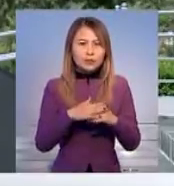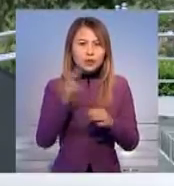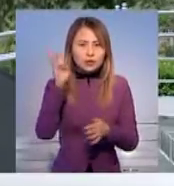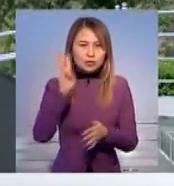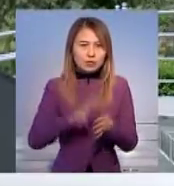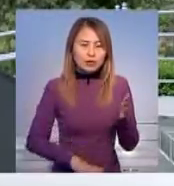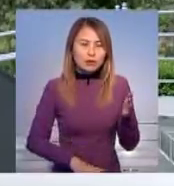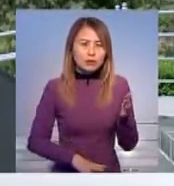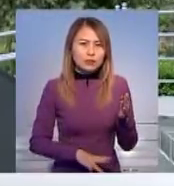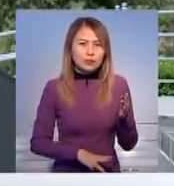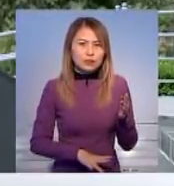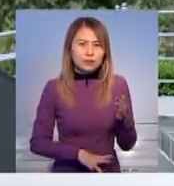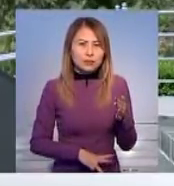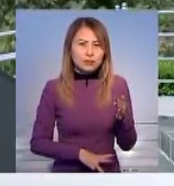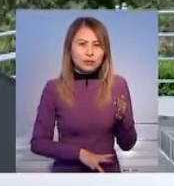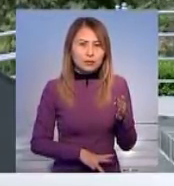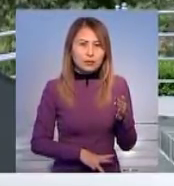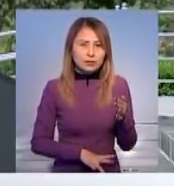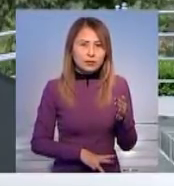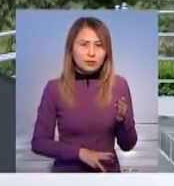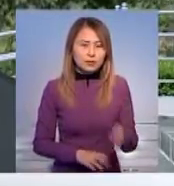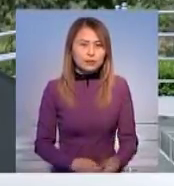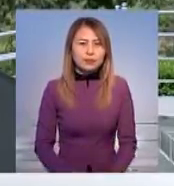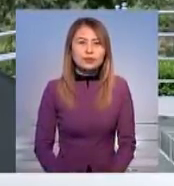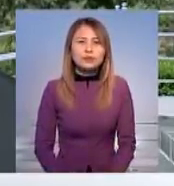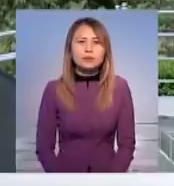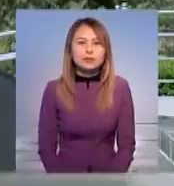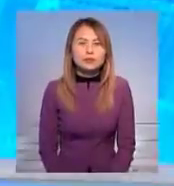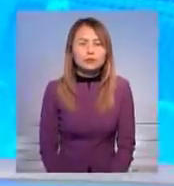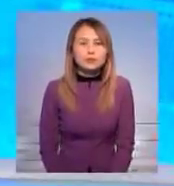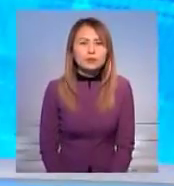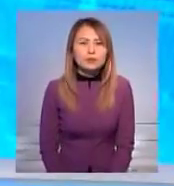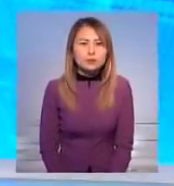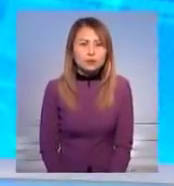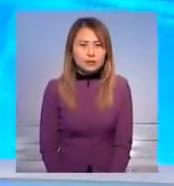айыппұл нұсқама берілді.